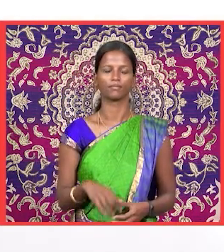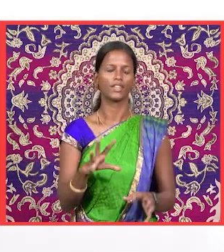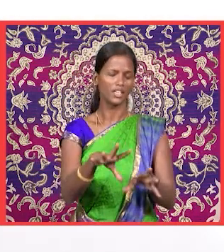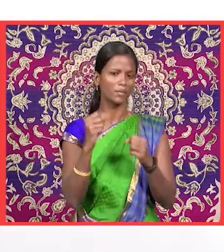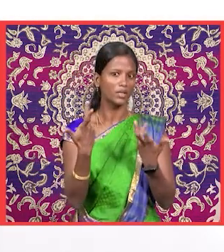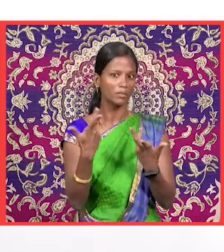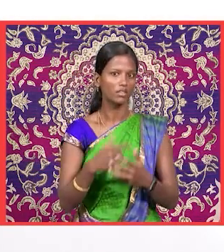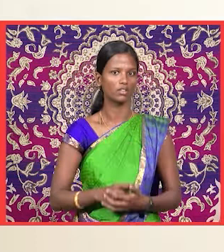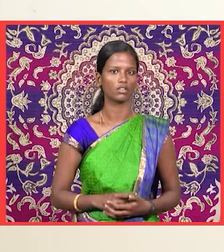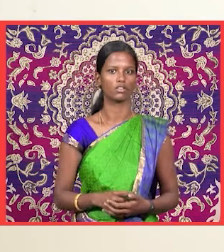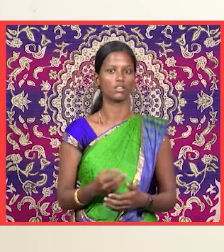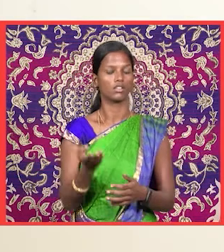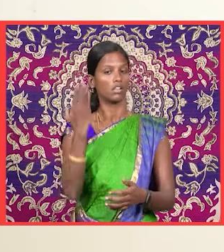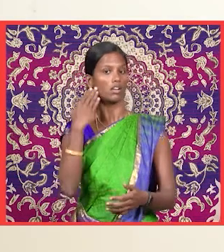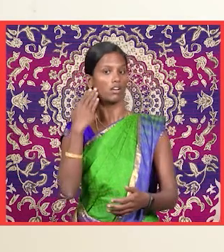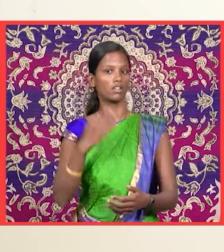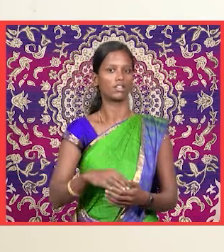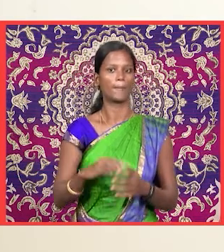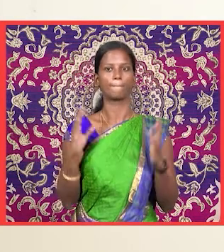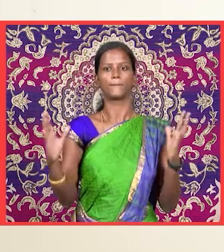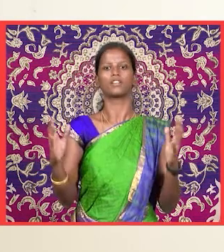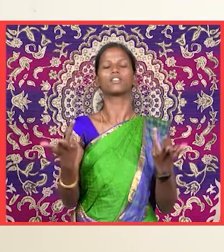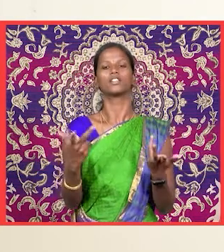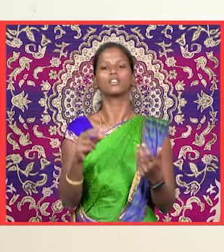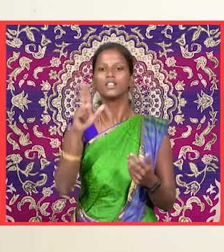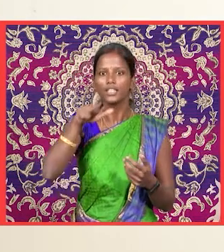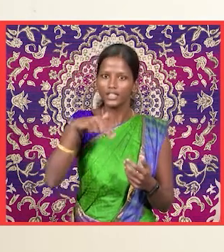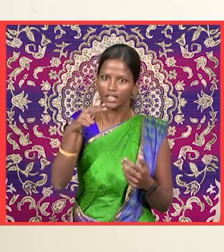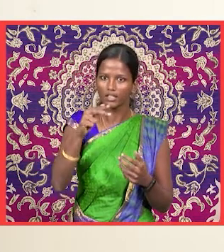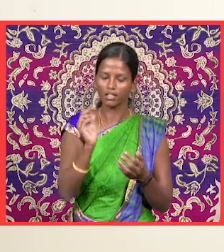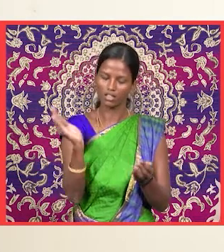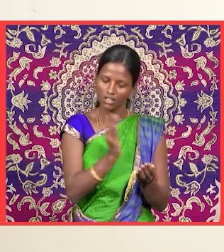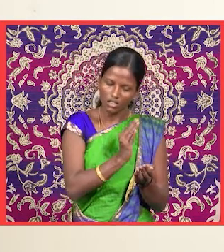சொல்லிட்டு பெரிய தொகையிலிருந்து சிறிய தொகையை கழிச்சுக்கிறோம்